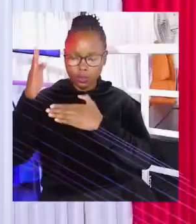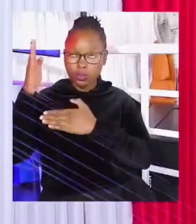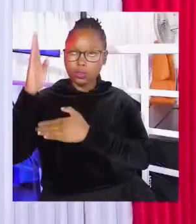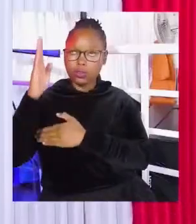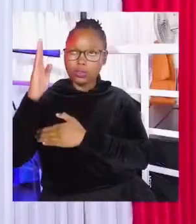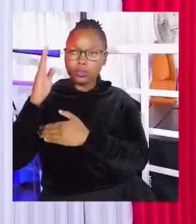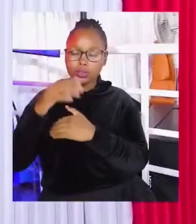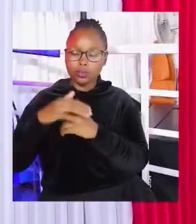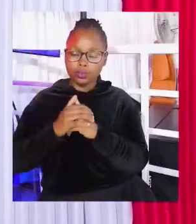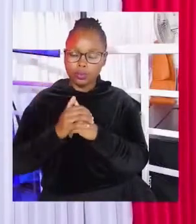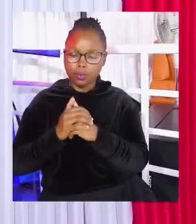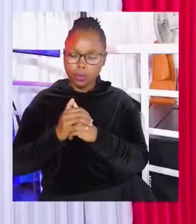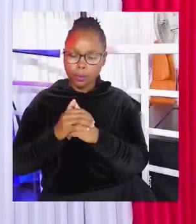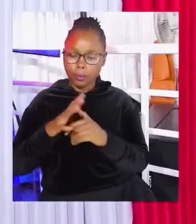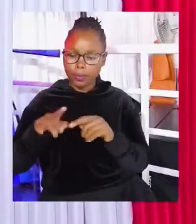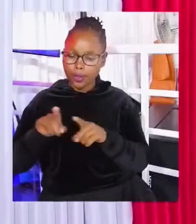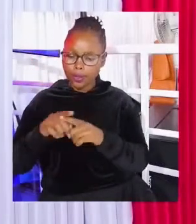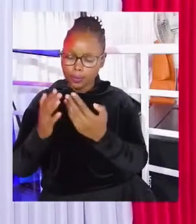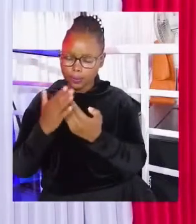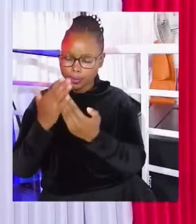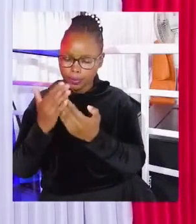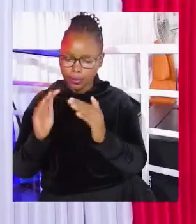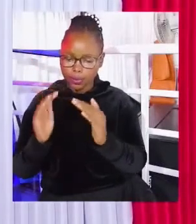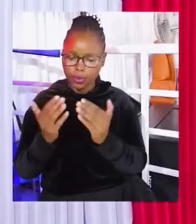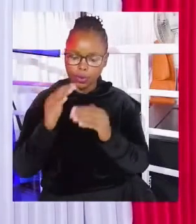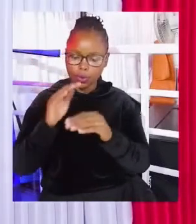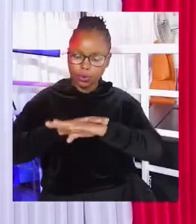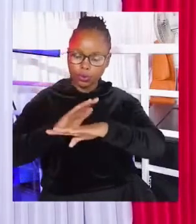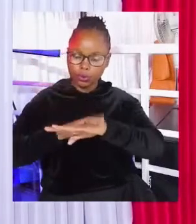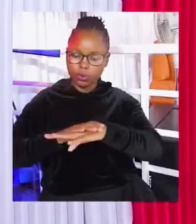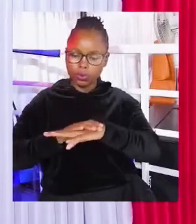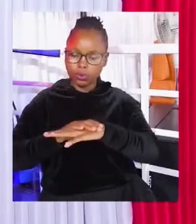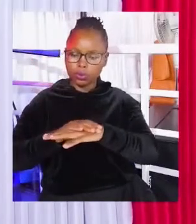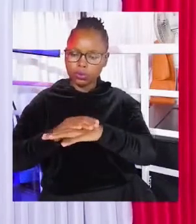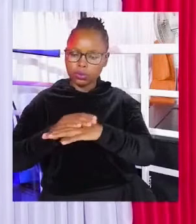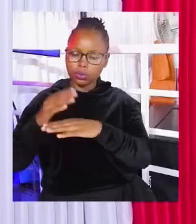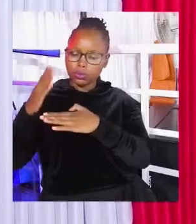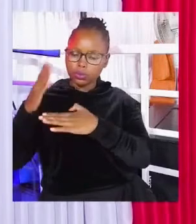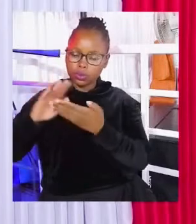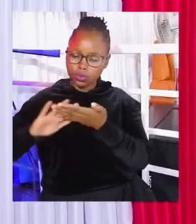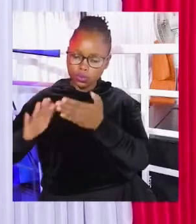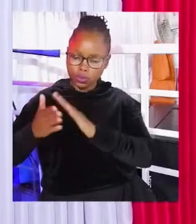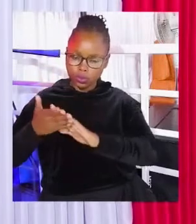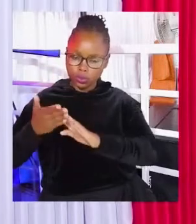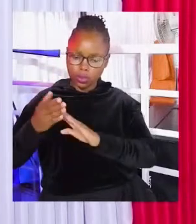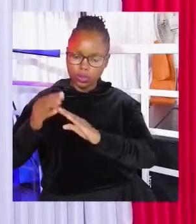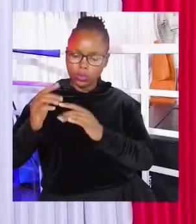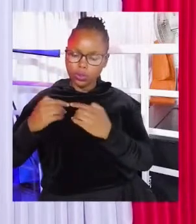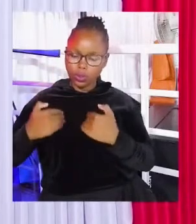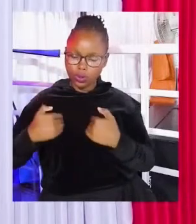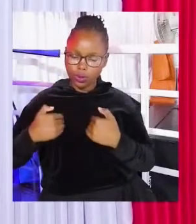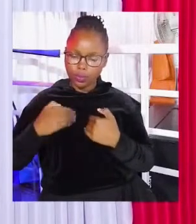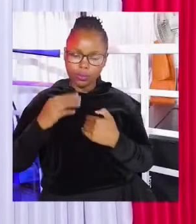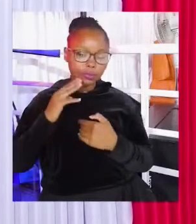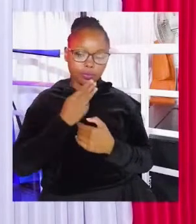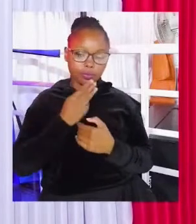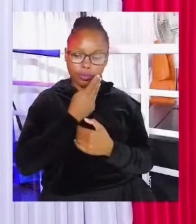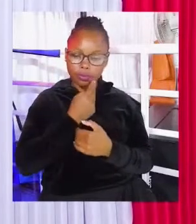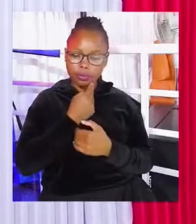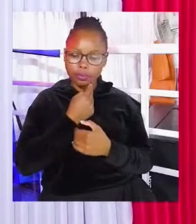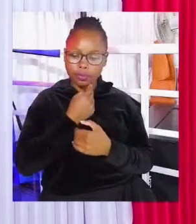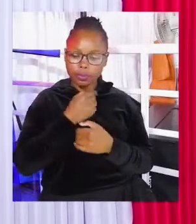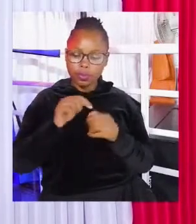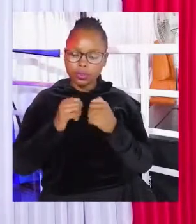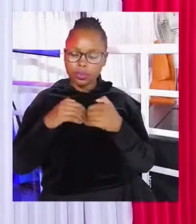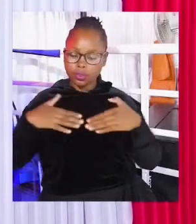Neto ahera mure idhi muega Tone kereweo yoiruo neza Neto akena nego korore hamwe na